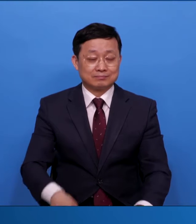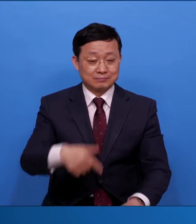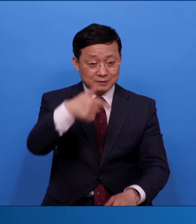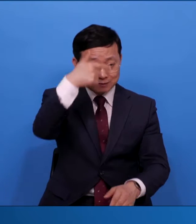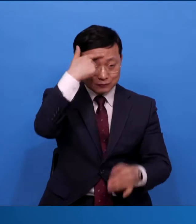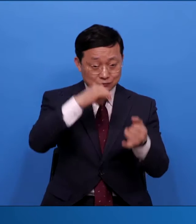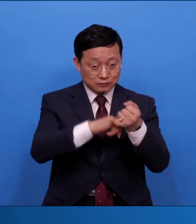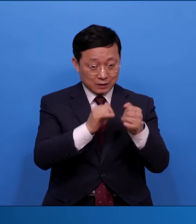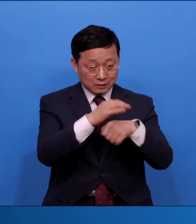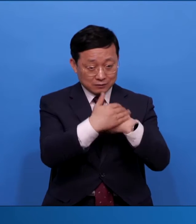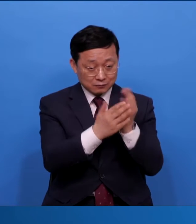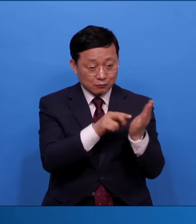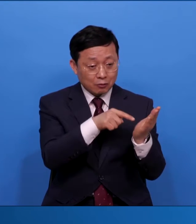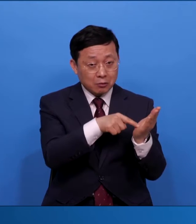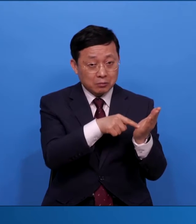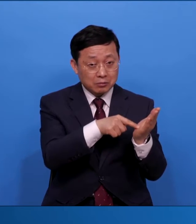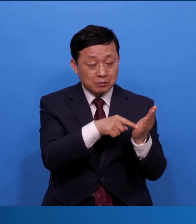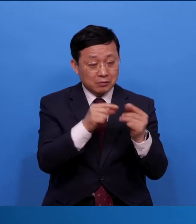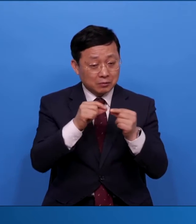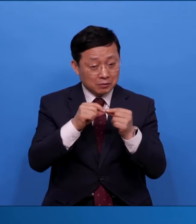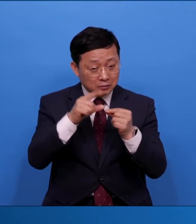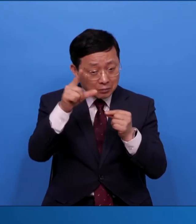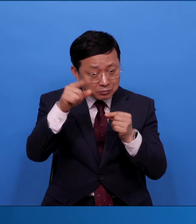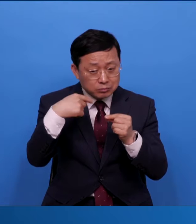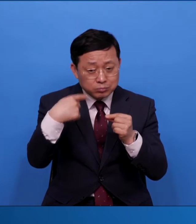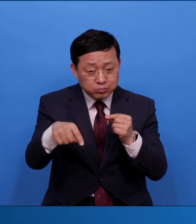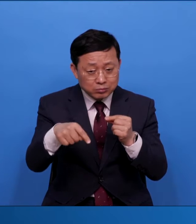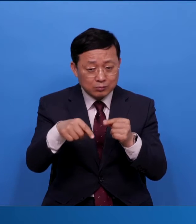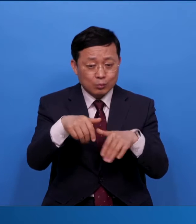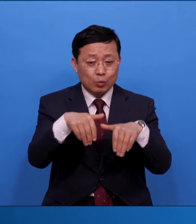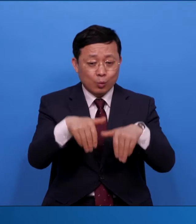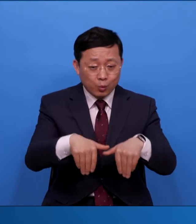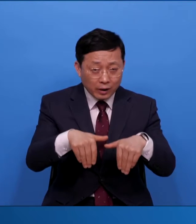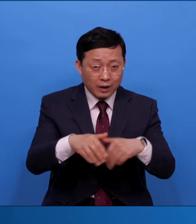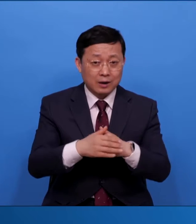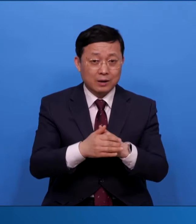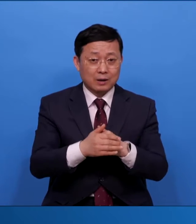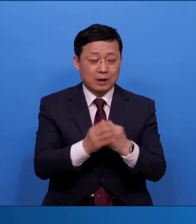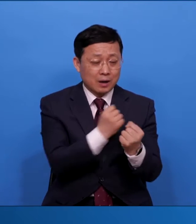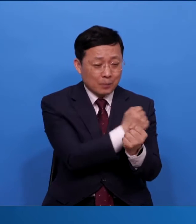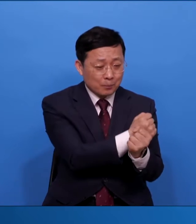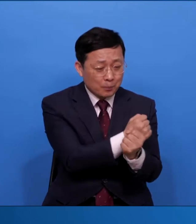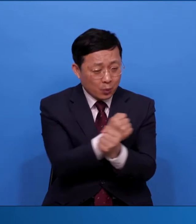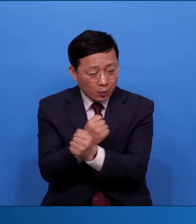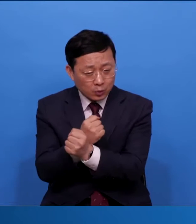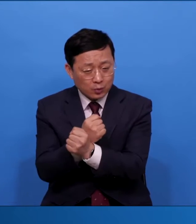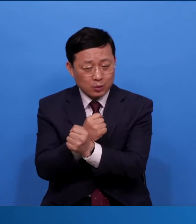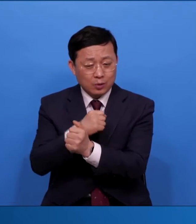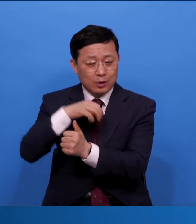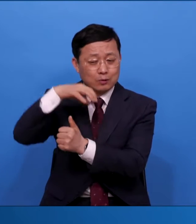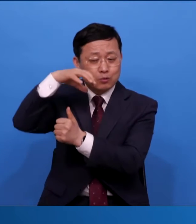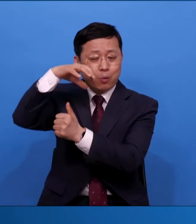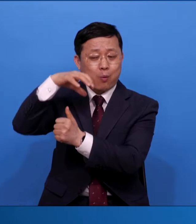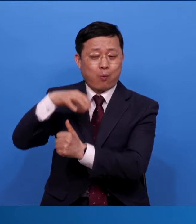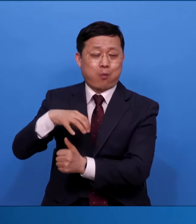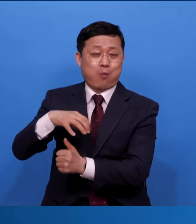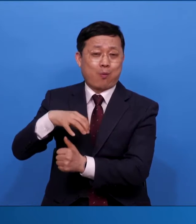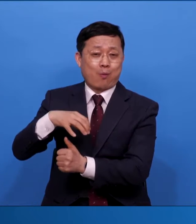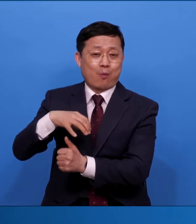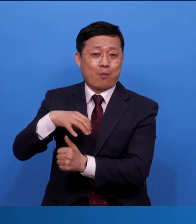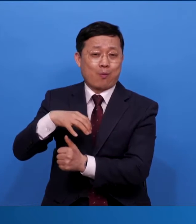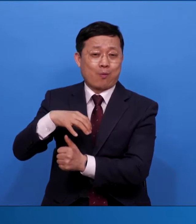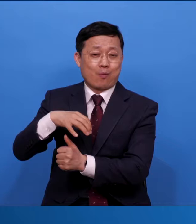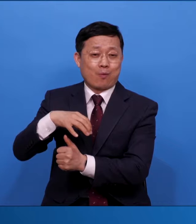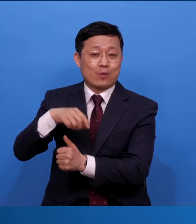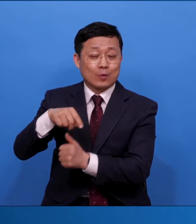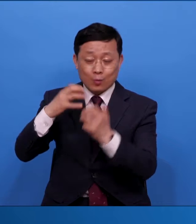주로 이랬잖아요. 那旧约时代大概都是这样的。成了奴隶、俘虏、属国。 노예되고 포로되고 막 속국 이걸 다 이었단